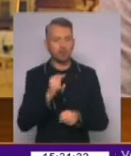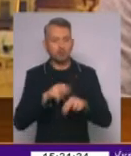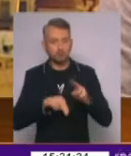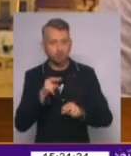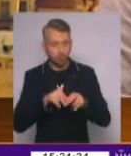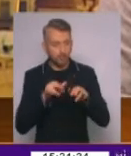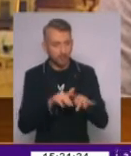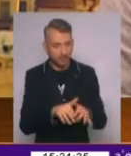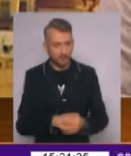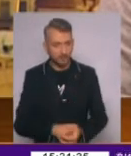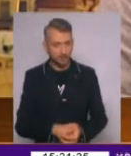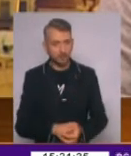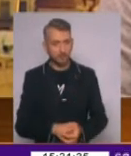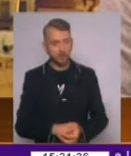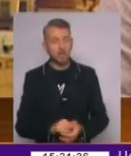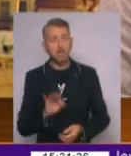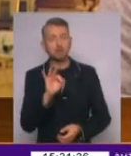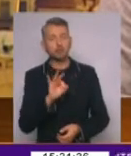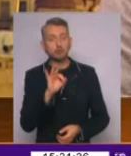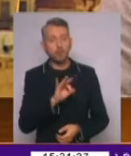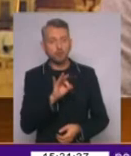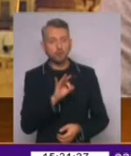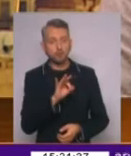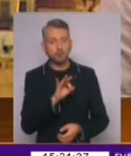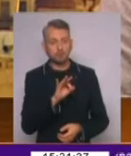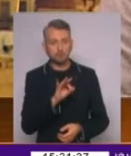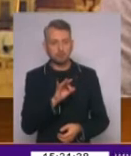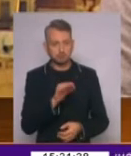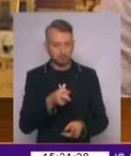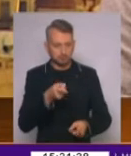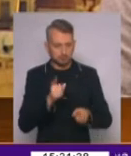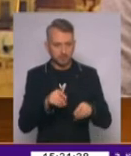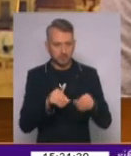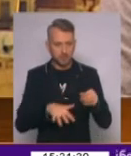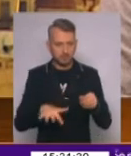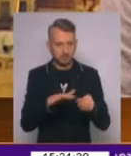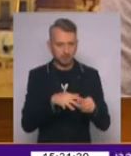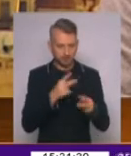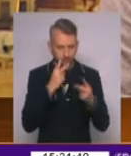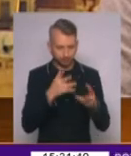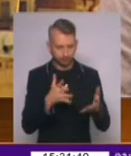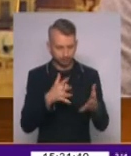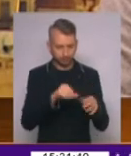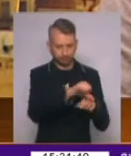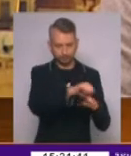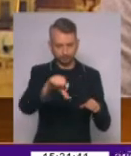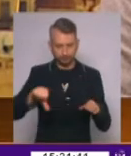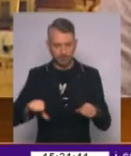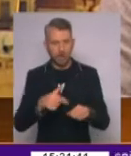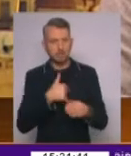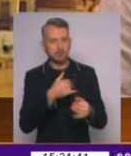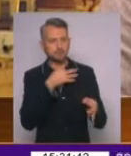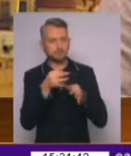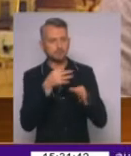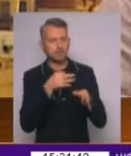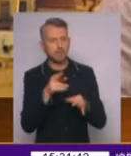діє. Стосовно винесення в натурі цієї земельної ділянки, ми наразі ведемо консультації із